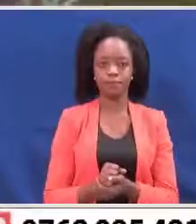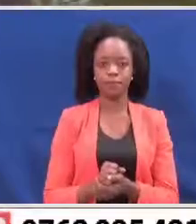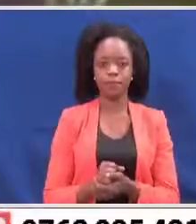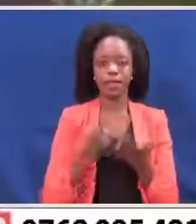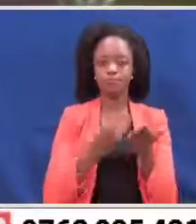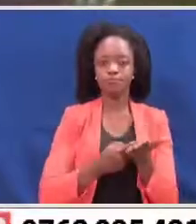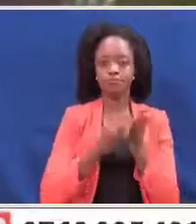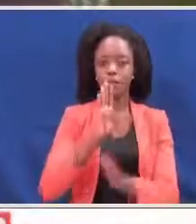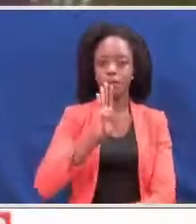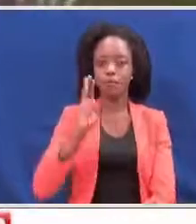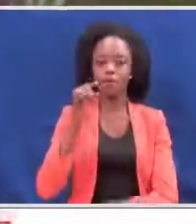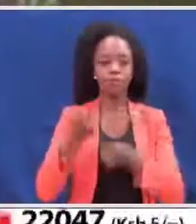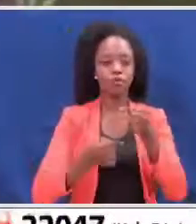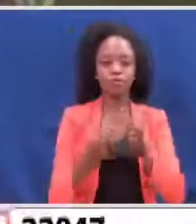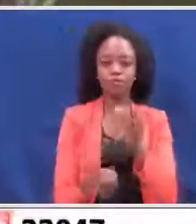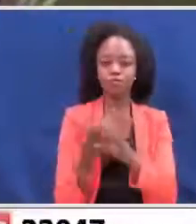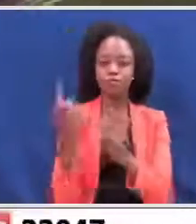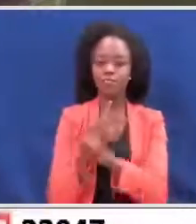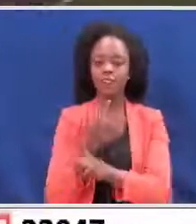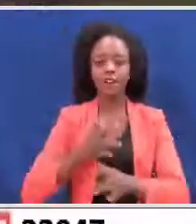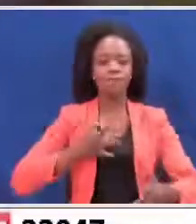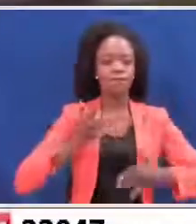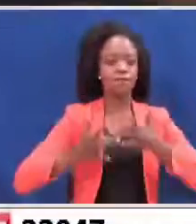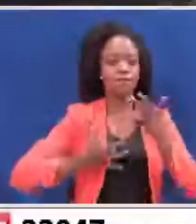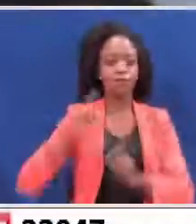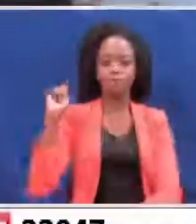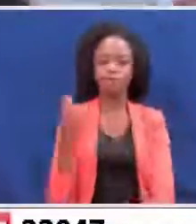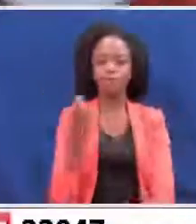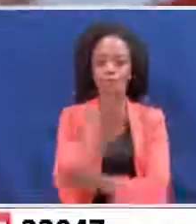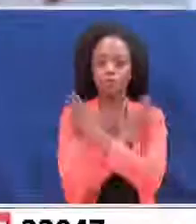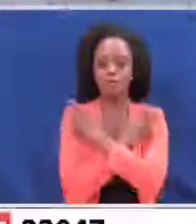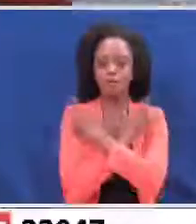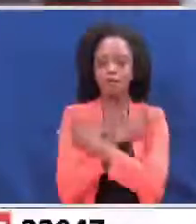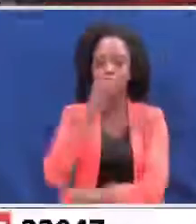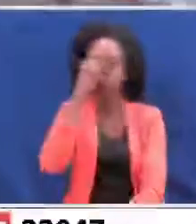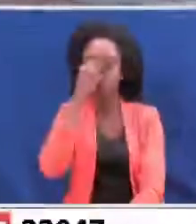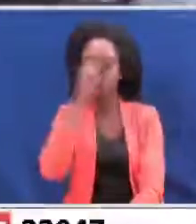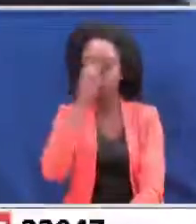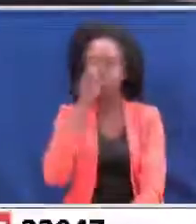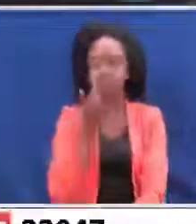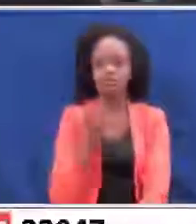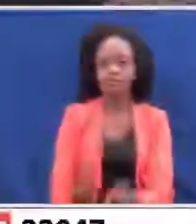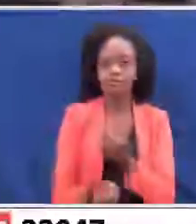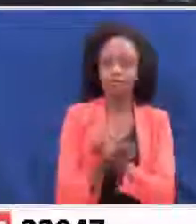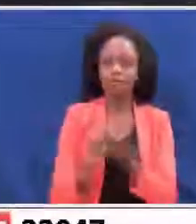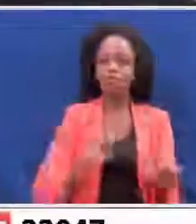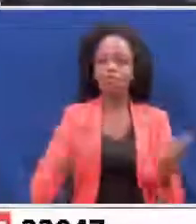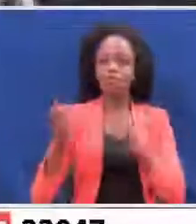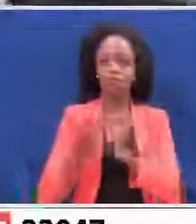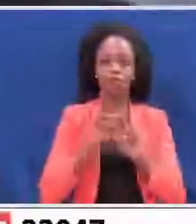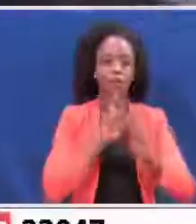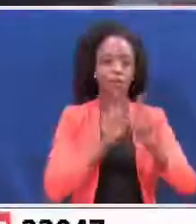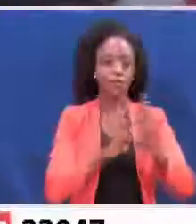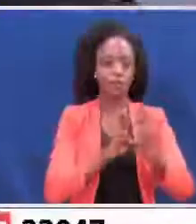Mjadala wa BBI unazidi kuibua hisia mseto nchini, Wandani wa naibu wa Rais William Ruto wakishinikiza marekebisho katika ripoti